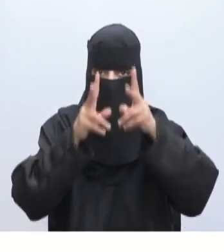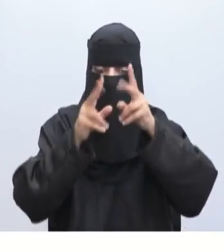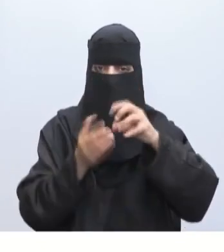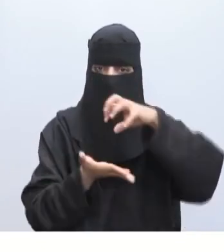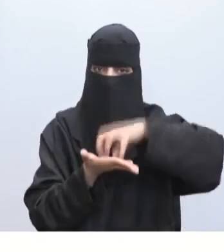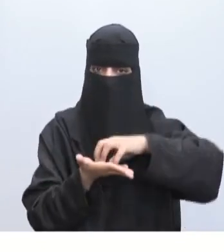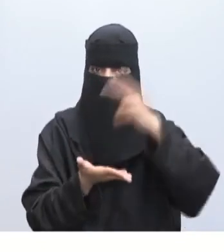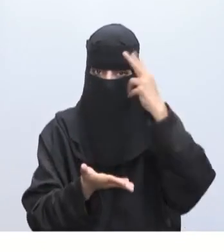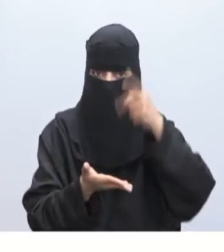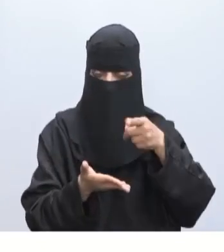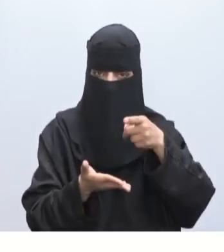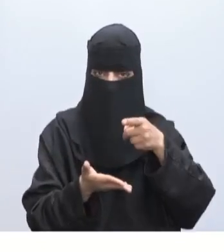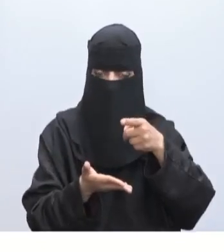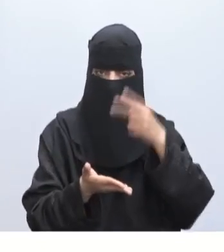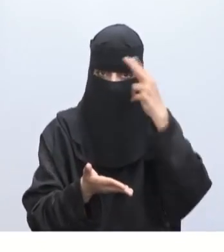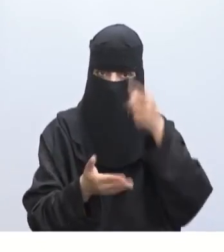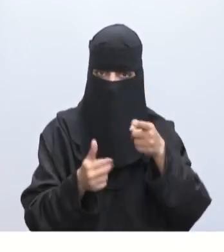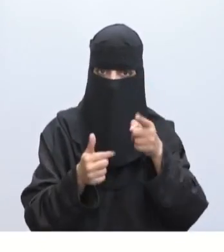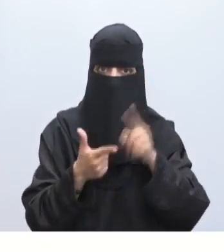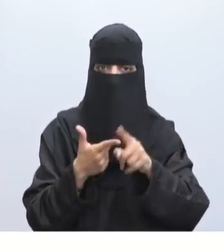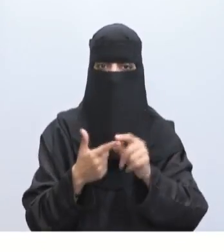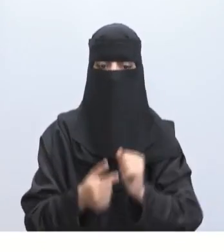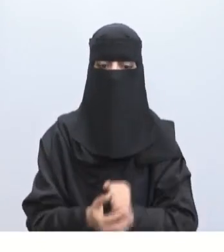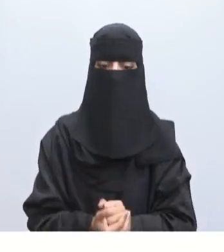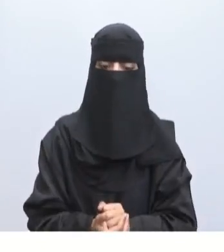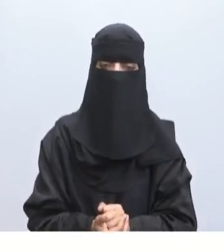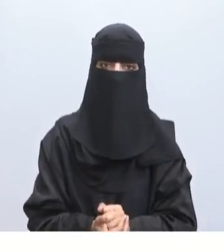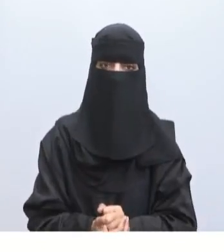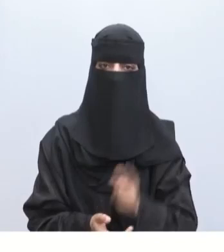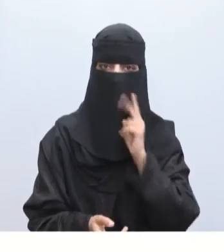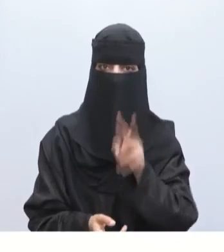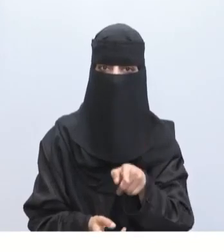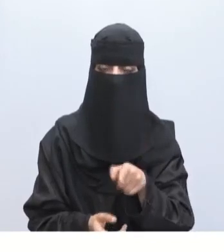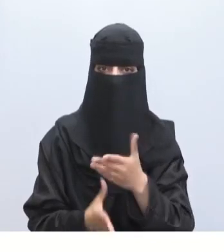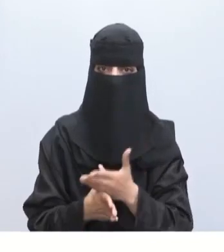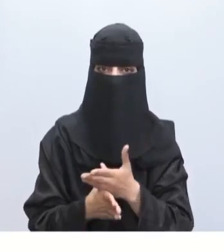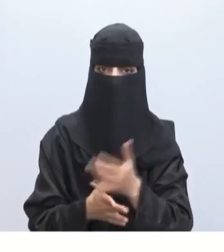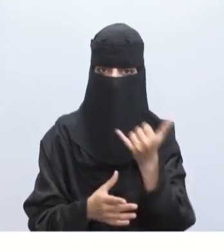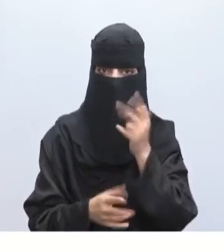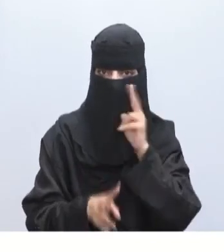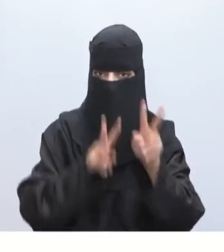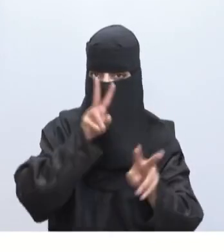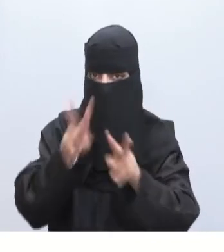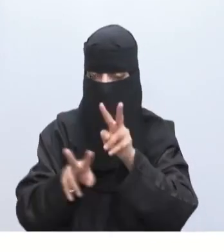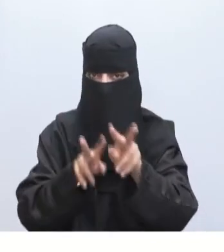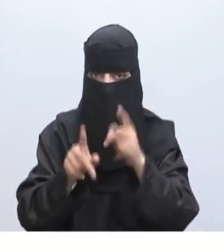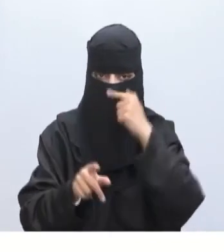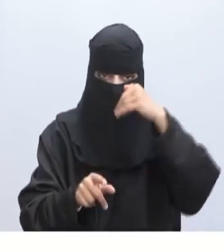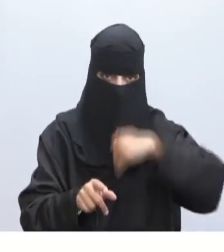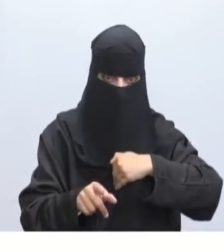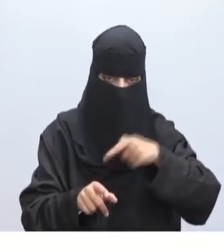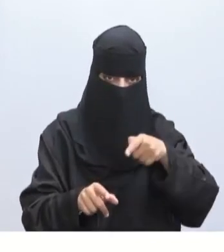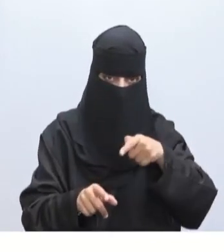الدوله السعوديه بفترتين هذه الظروف التي عاشها الامام تركي بن عبد